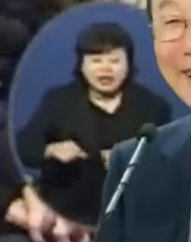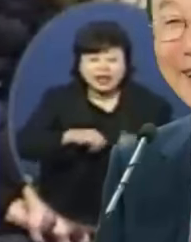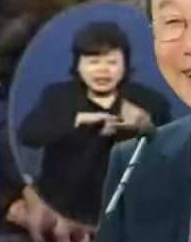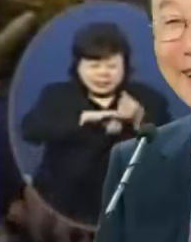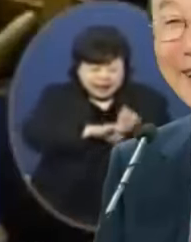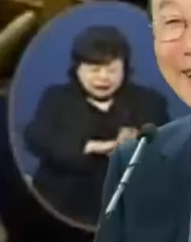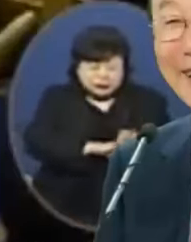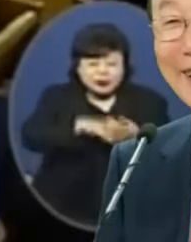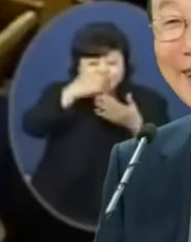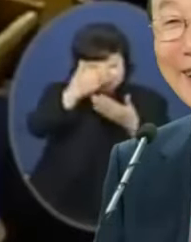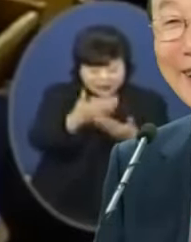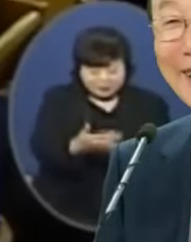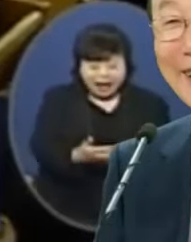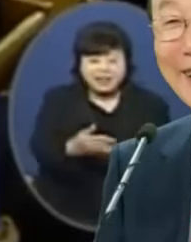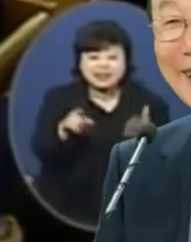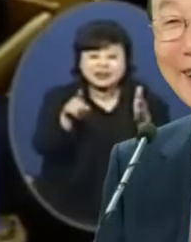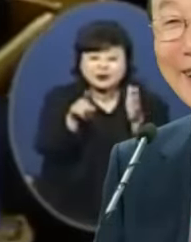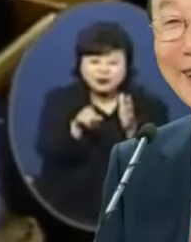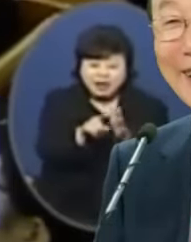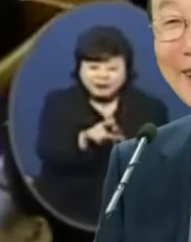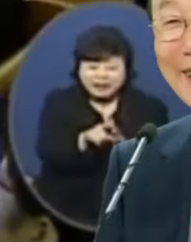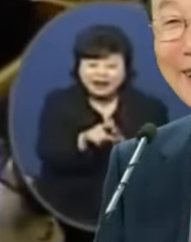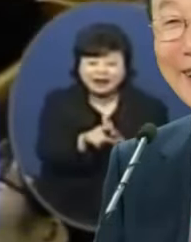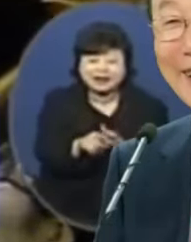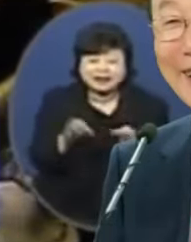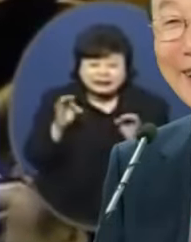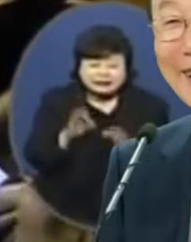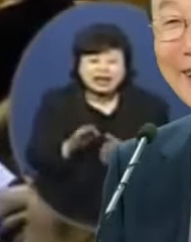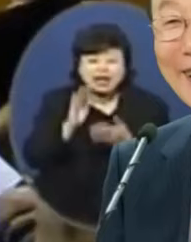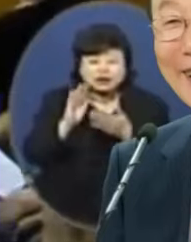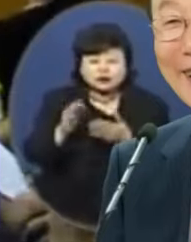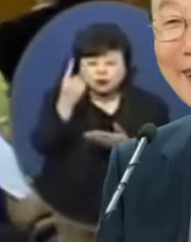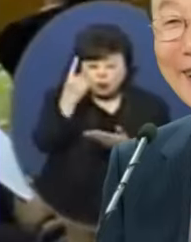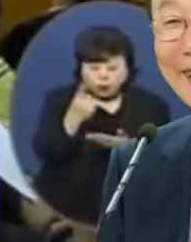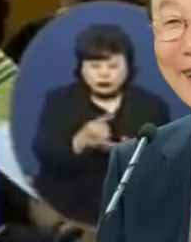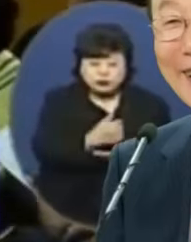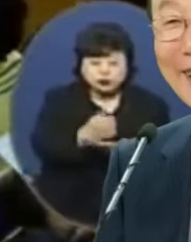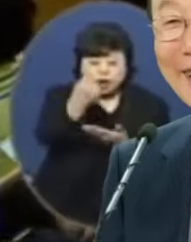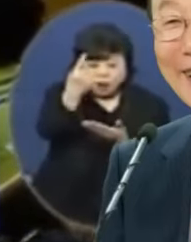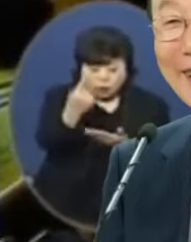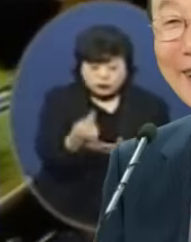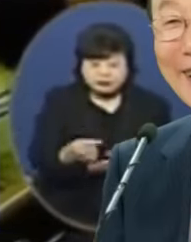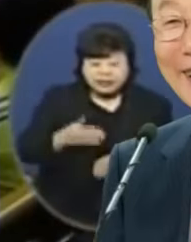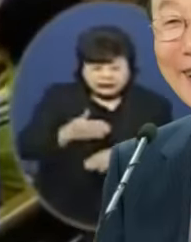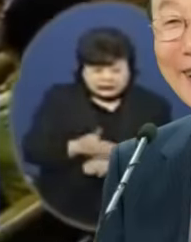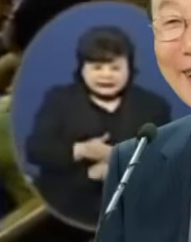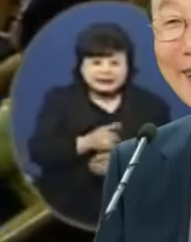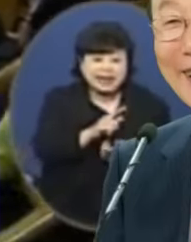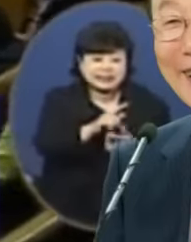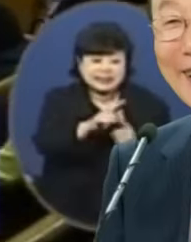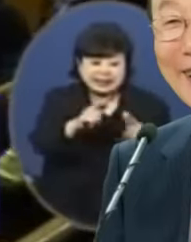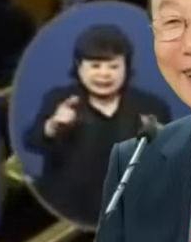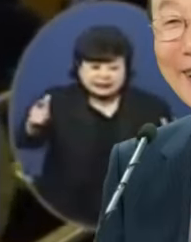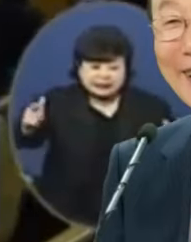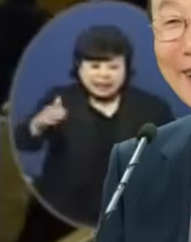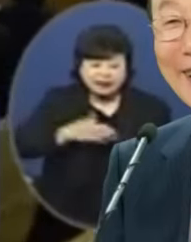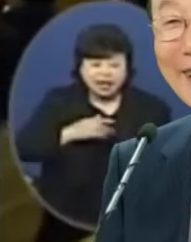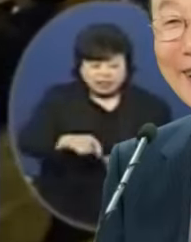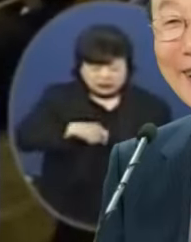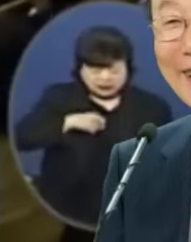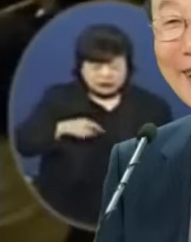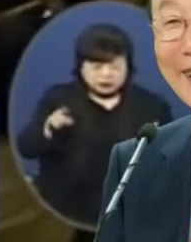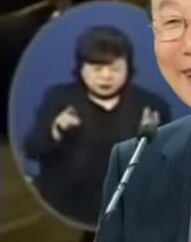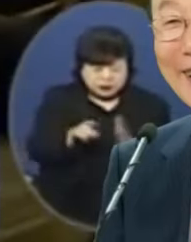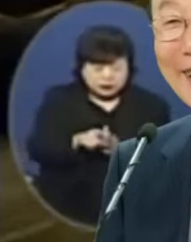후에 약속하신 것을 받기 위함이라. 잠시 잠깐 오면 오시리가 오시리니 지체치 아니하시리라.